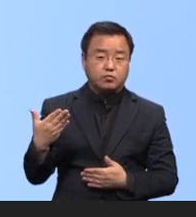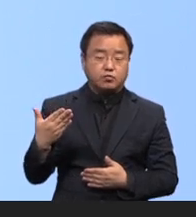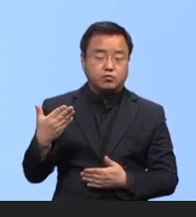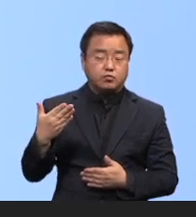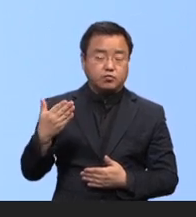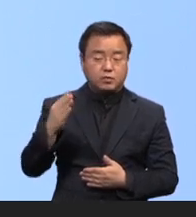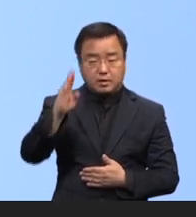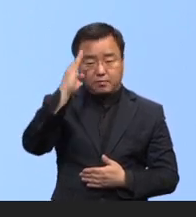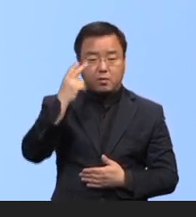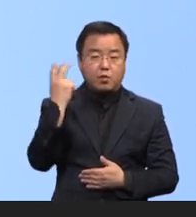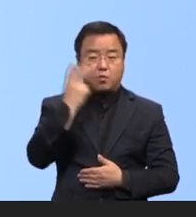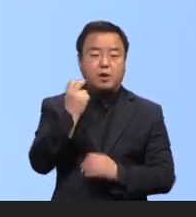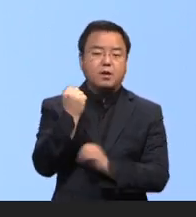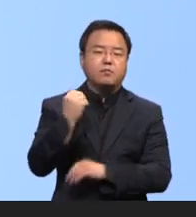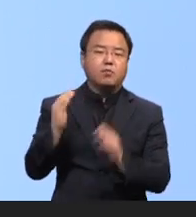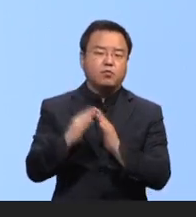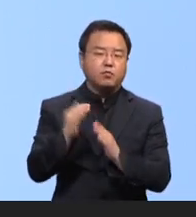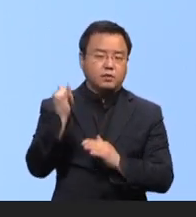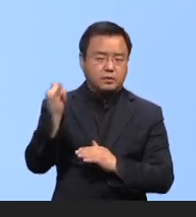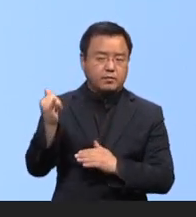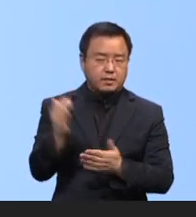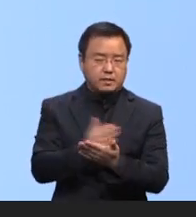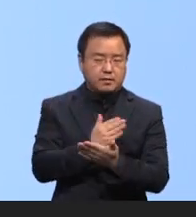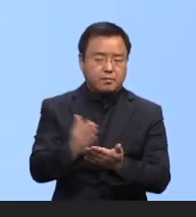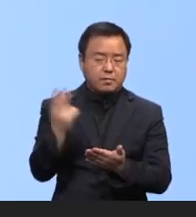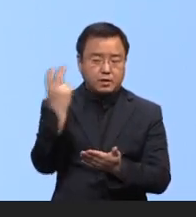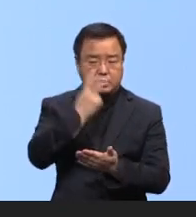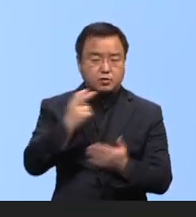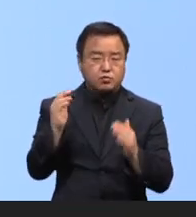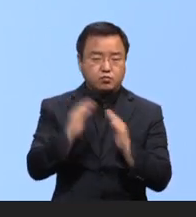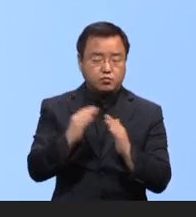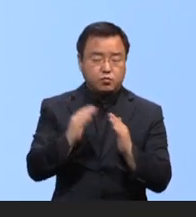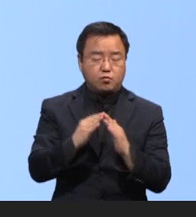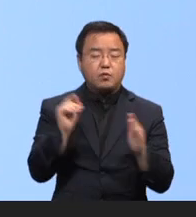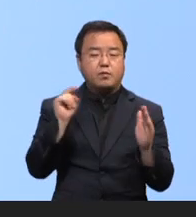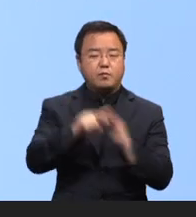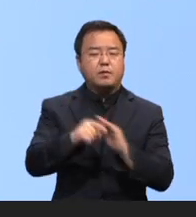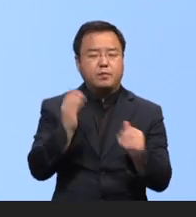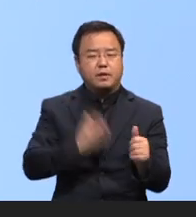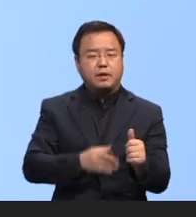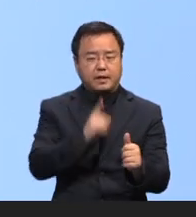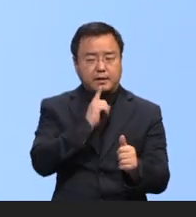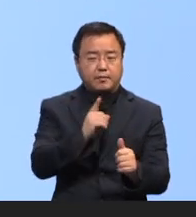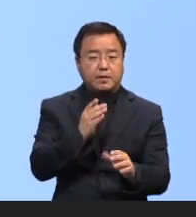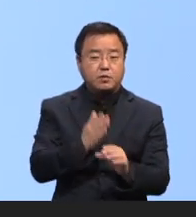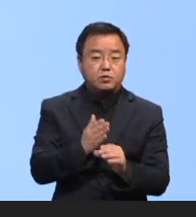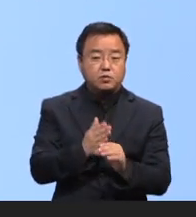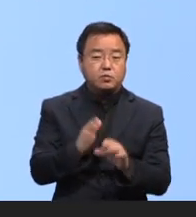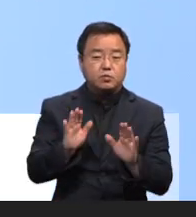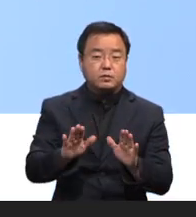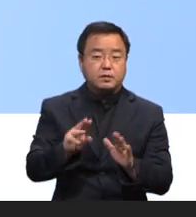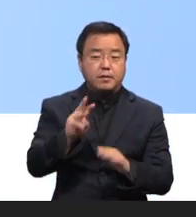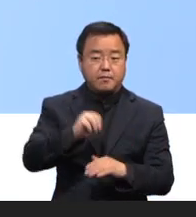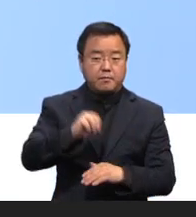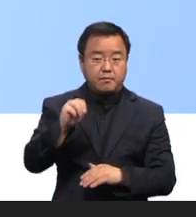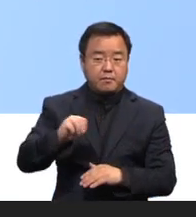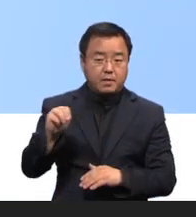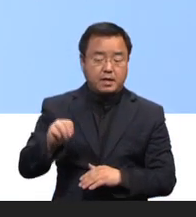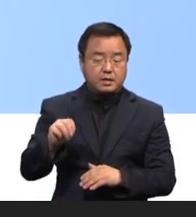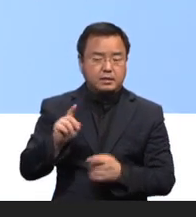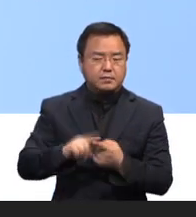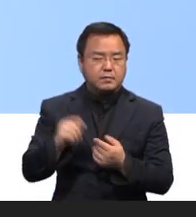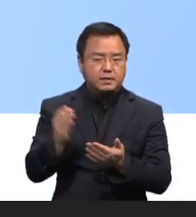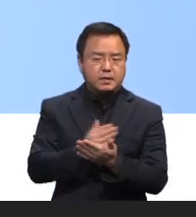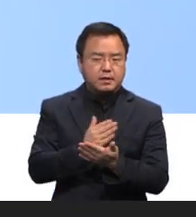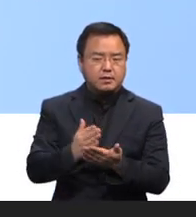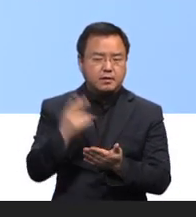미리 전환 한번 하시 가는 거죠 그렇게 해서 선별 진료소 가 있는 병원으로 안되는 받으시라고 는 얘기를 하고 있는 건데요 예전 메리스 사태 때 이런 섬 별빛